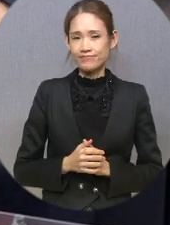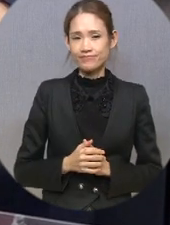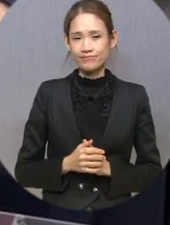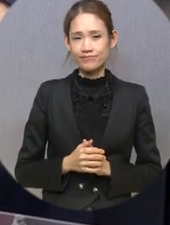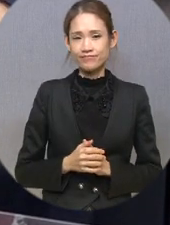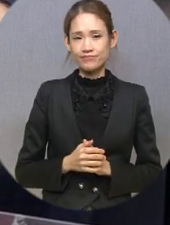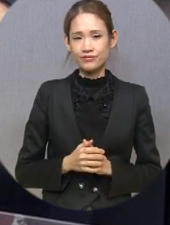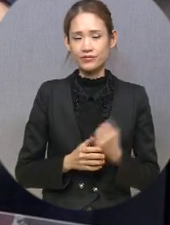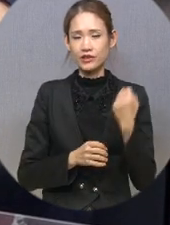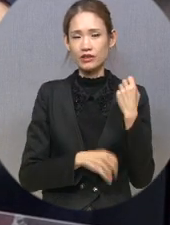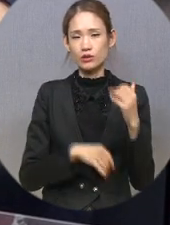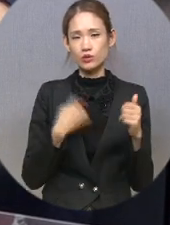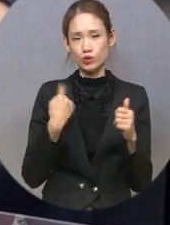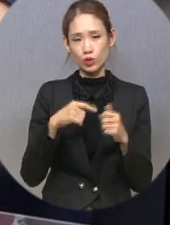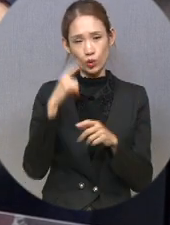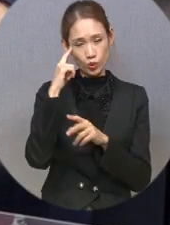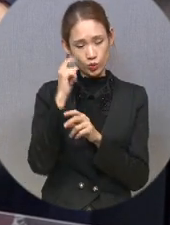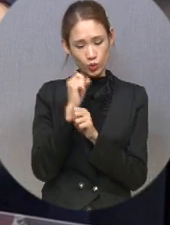사실은 기존에